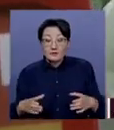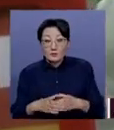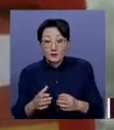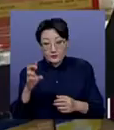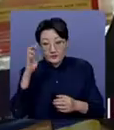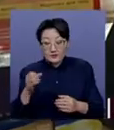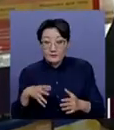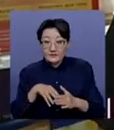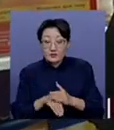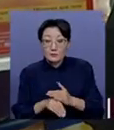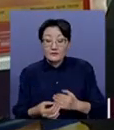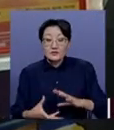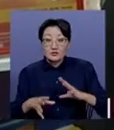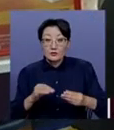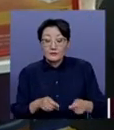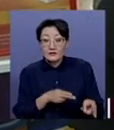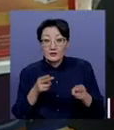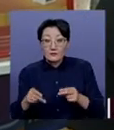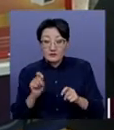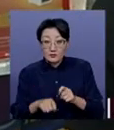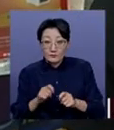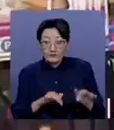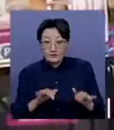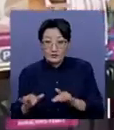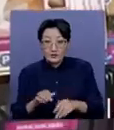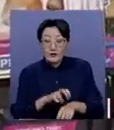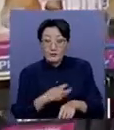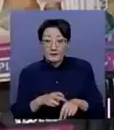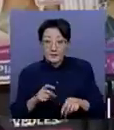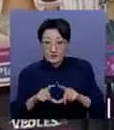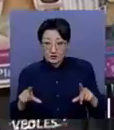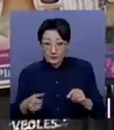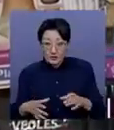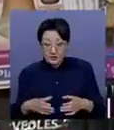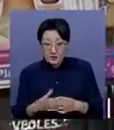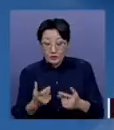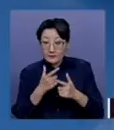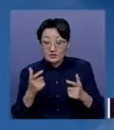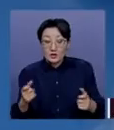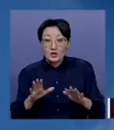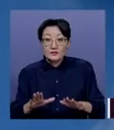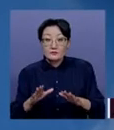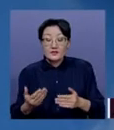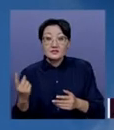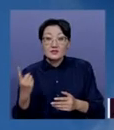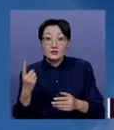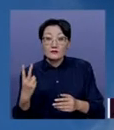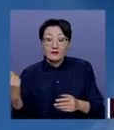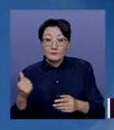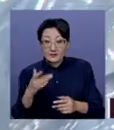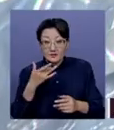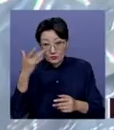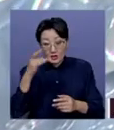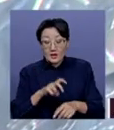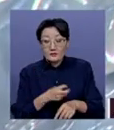государственных доходов по результатам не выездной проверки деятельности фармацевтических компаний там сообщили что только за первые две недели лета